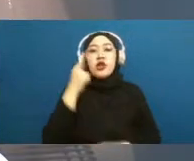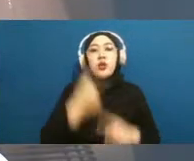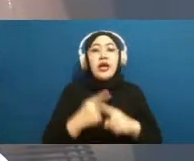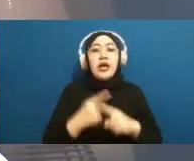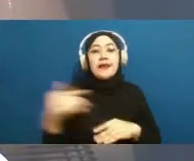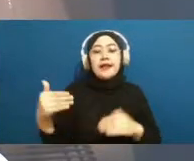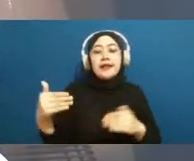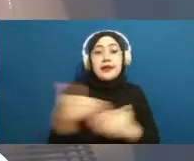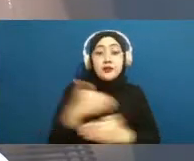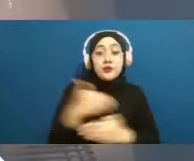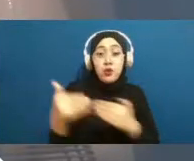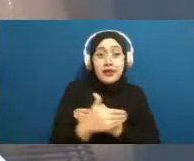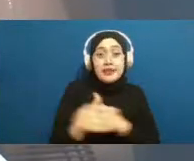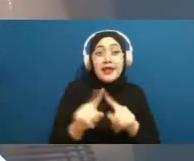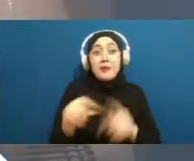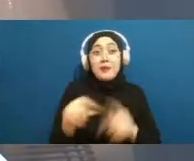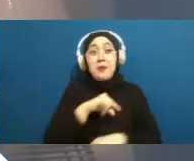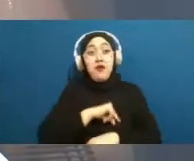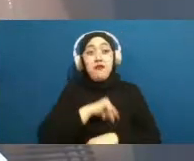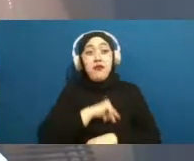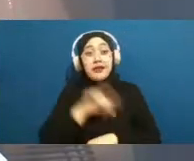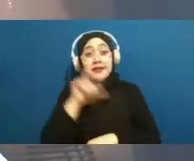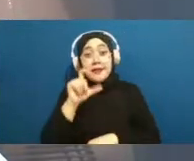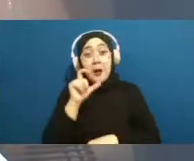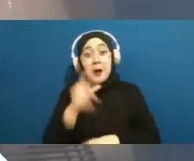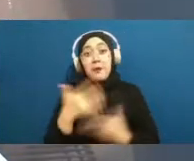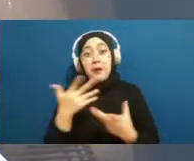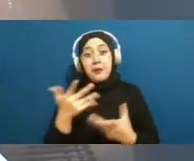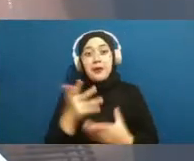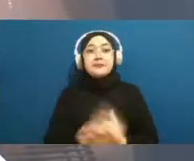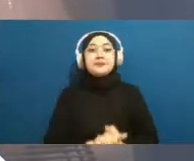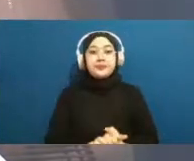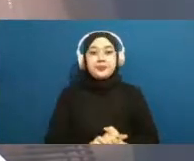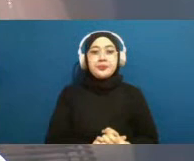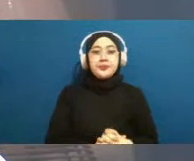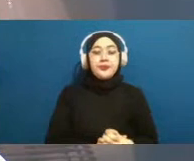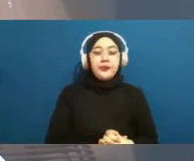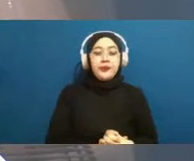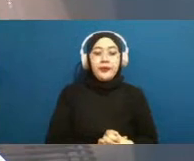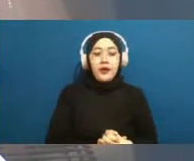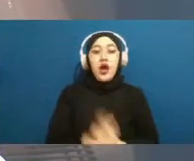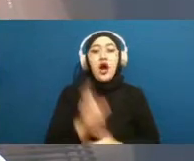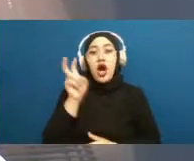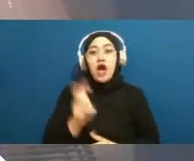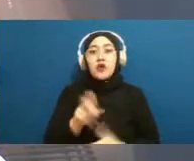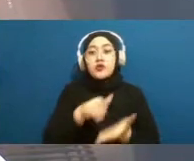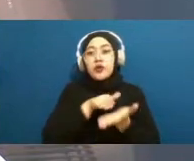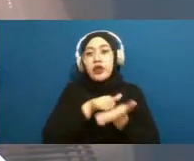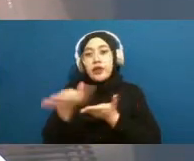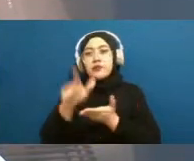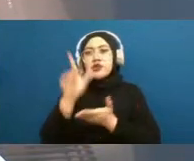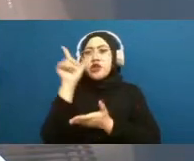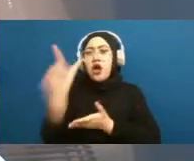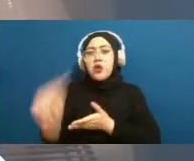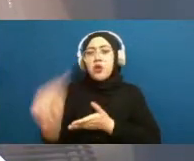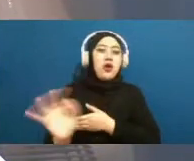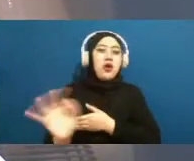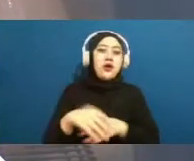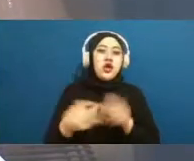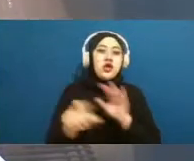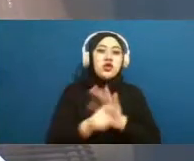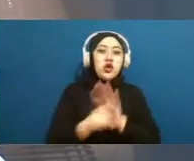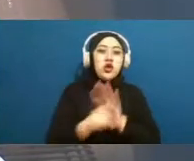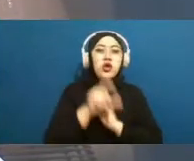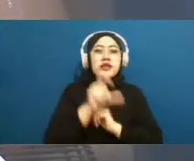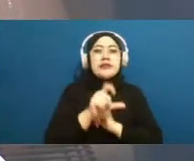kan diuntungkan dengan cara ya itu tidak harus delivery jauh. Misalnya mereka mau pesan dari Cibubur, kalau GoSend atau